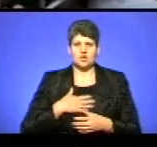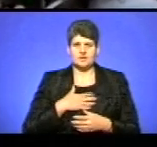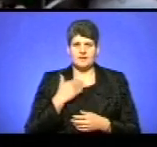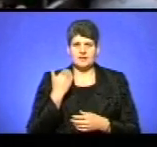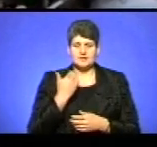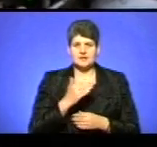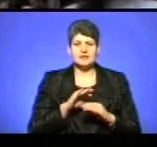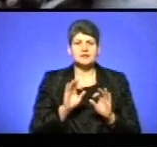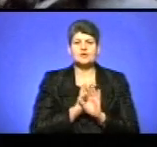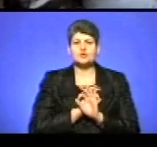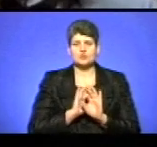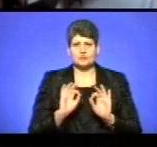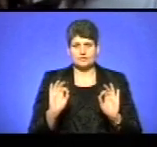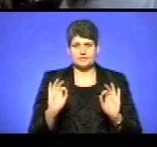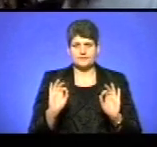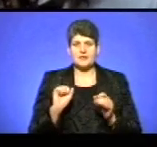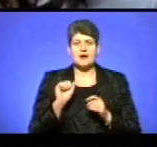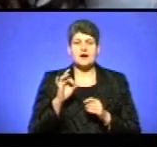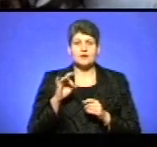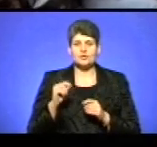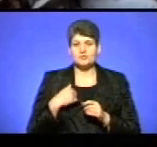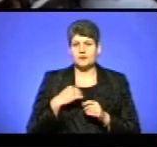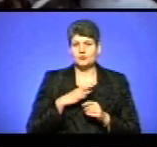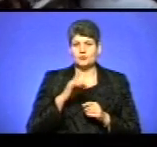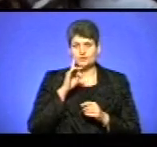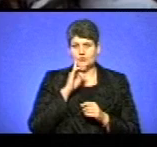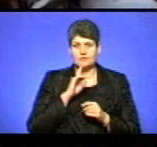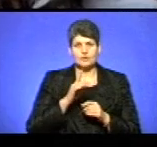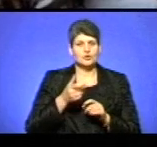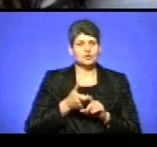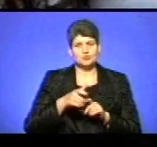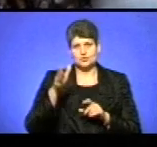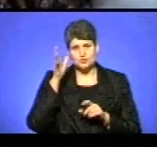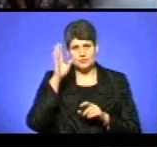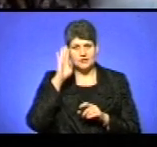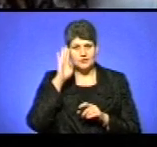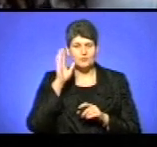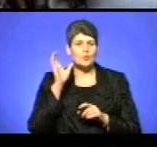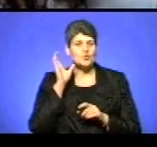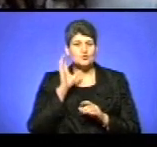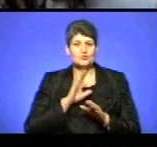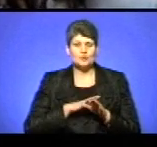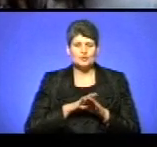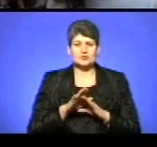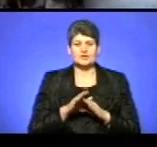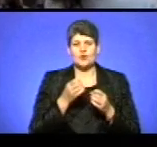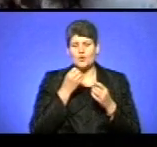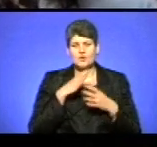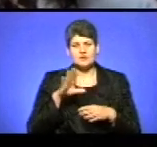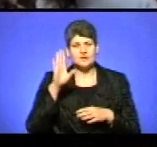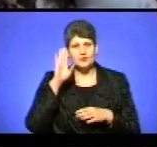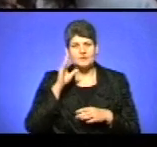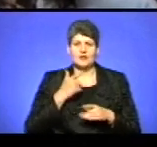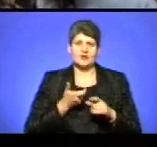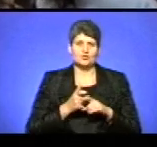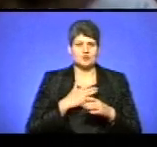Ну, діти чудові. Мені з Артуром було дуже комфортно. Він дуже розумний хлопець, дуже послушний такий, дуже хороший хлопчик. Я дуже рада, що